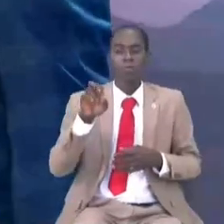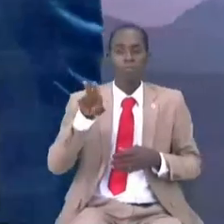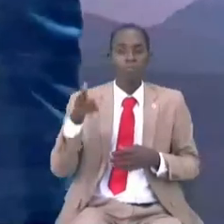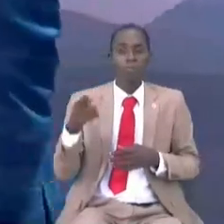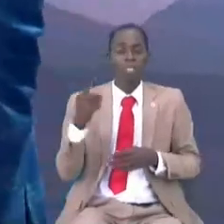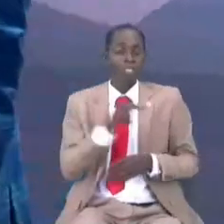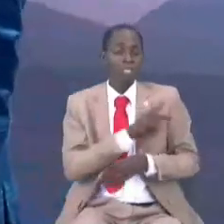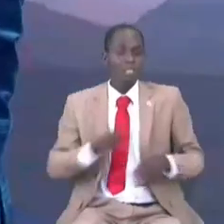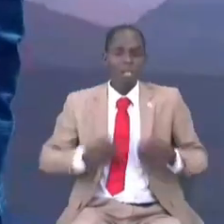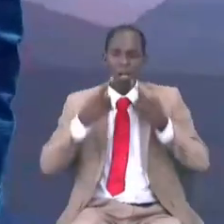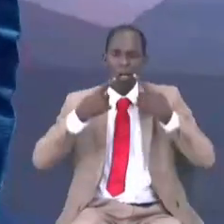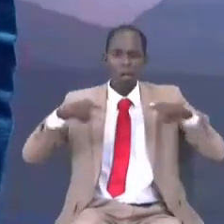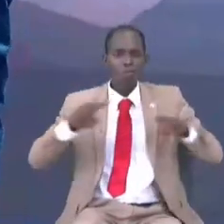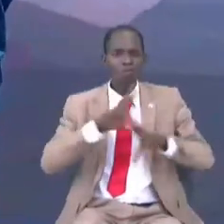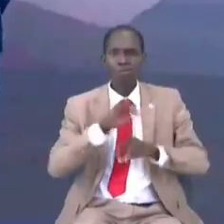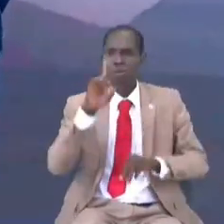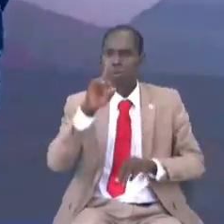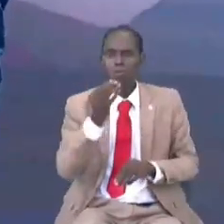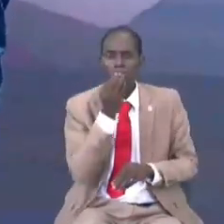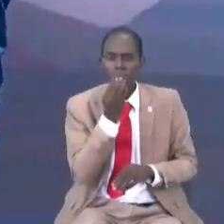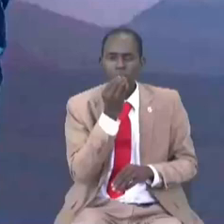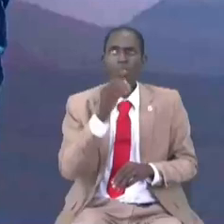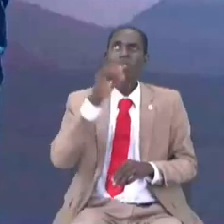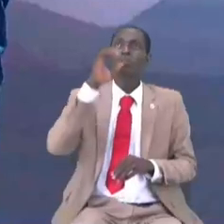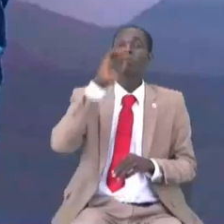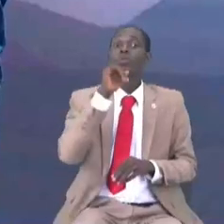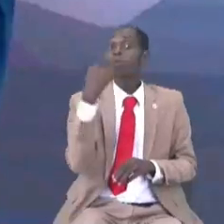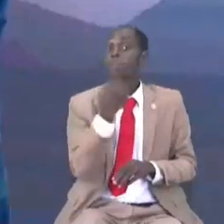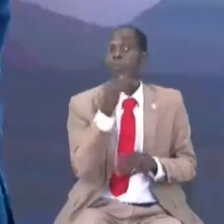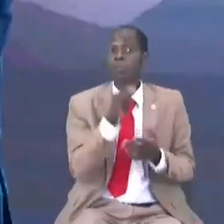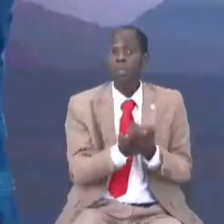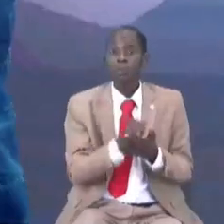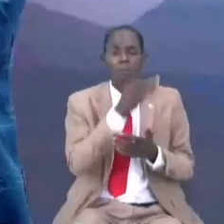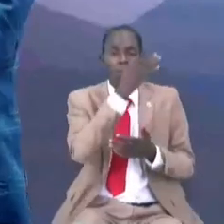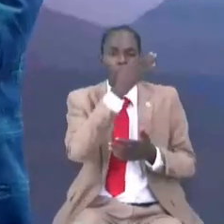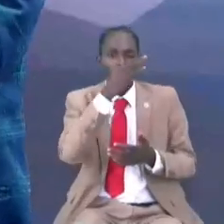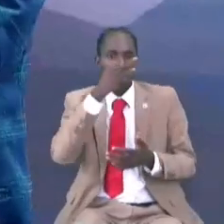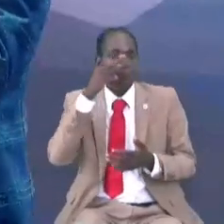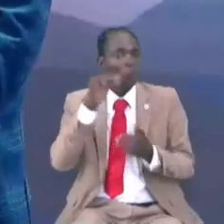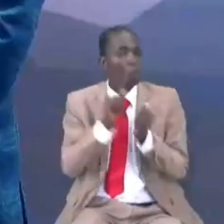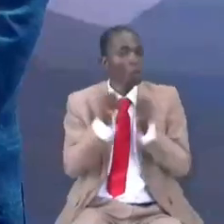boira rien. Non seulement le jeûne sans la repentance n'apporte pas le salut. Ne rien